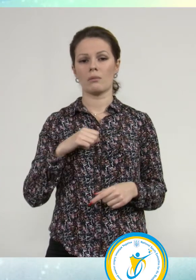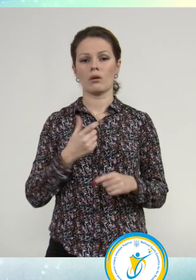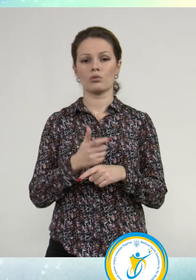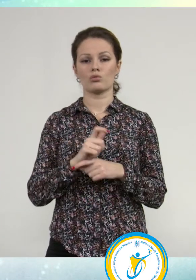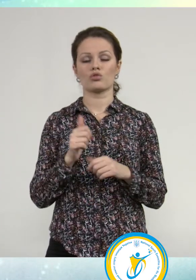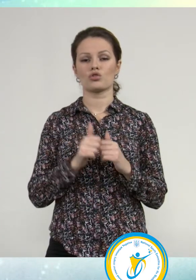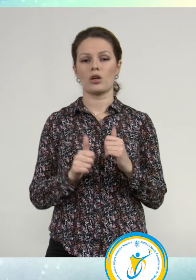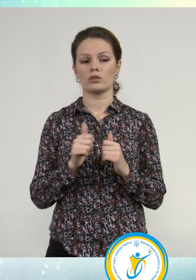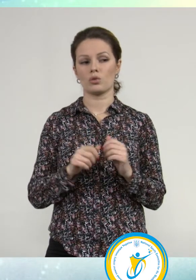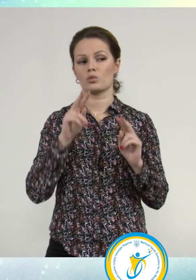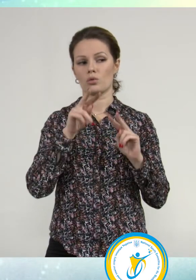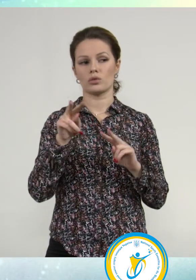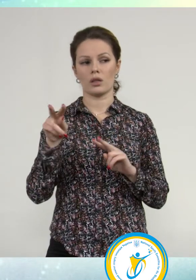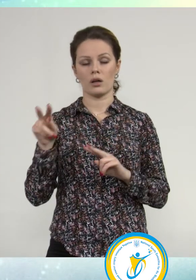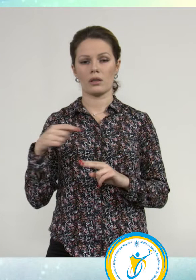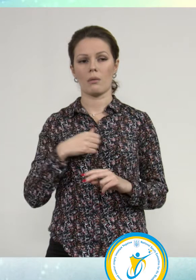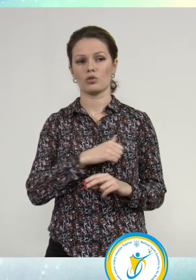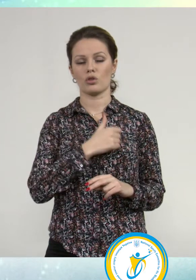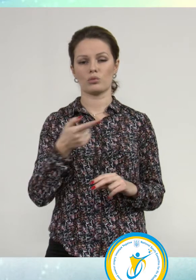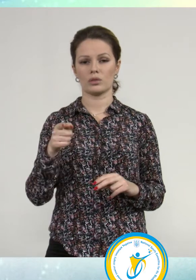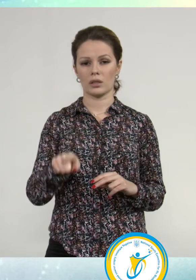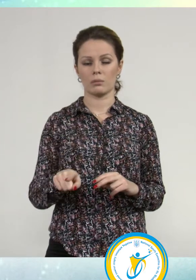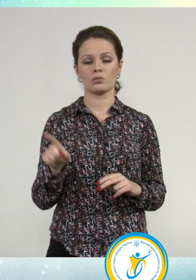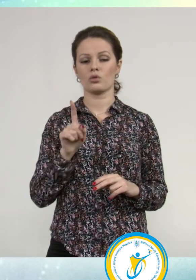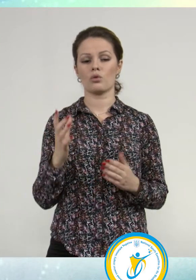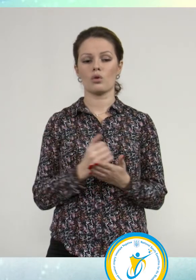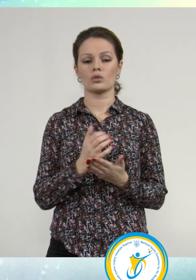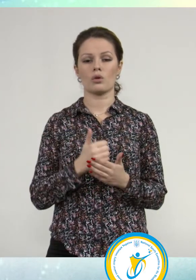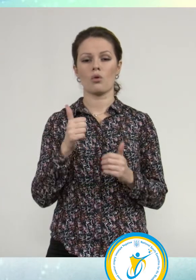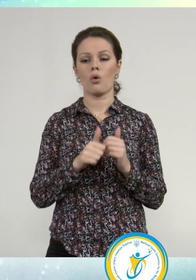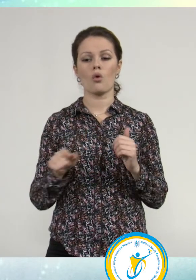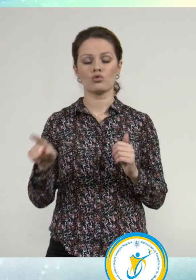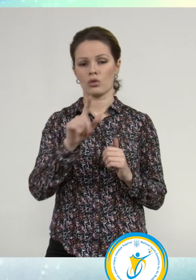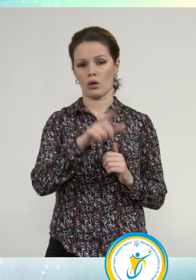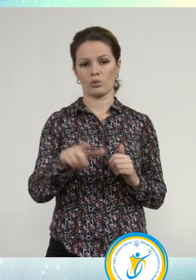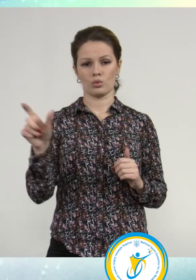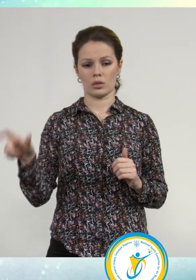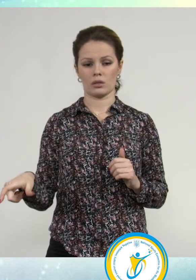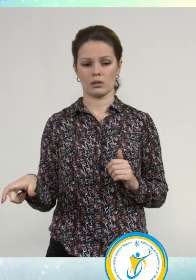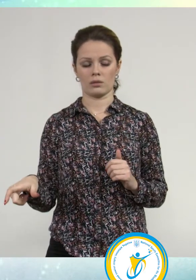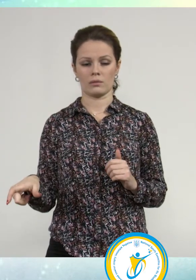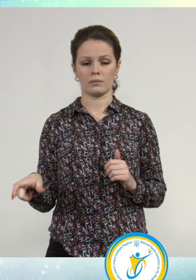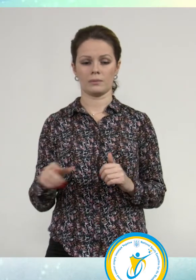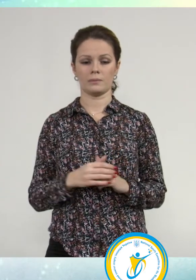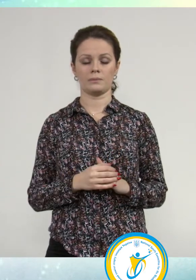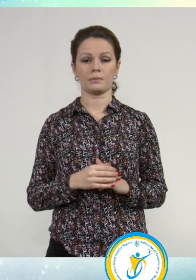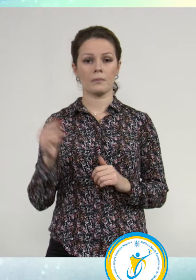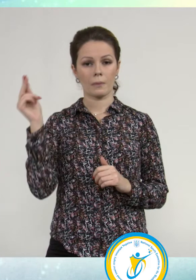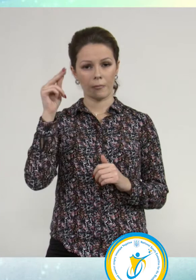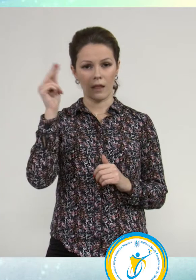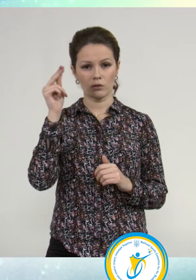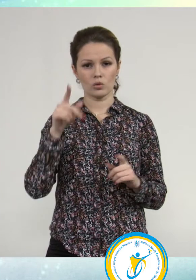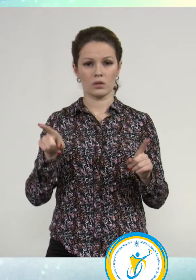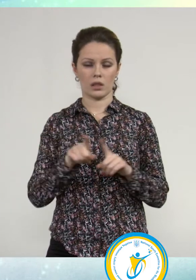дуже часто спостерігаю, я пишаюся тим, чого досягає кожна людина, навчаючись в таких таборах